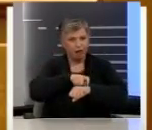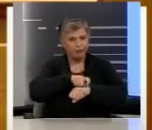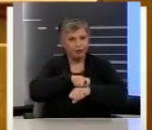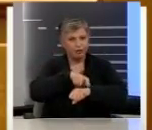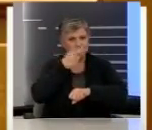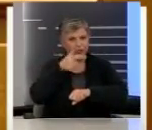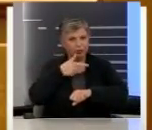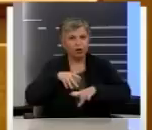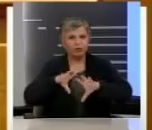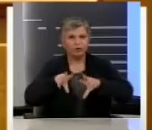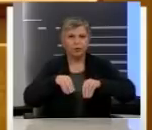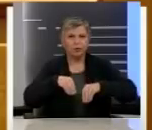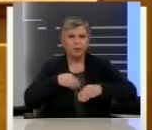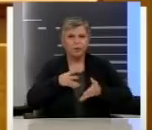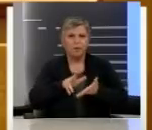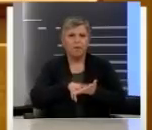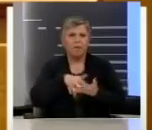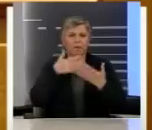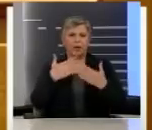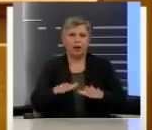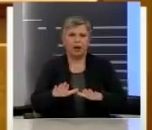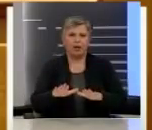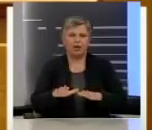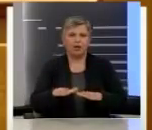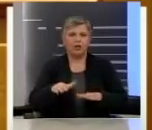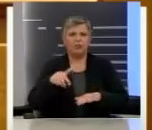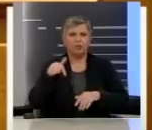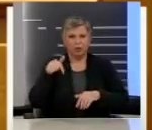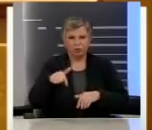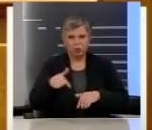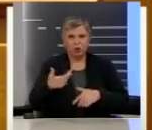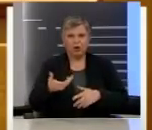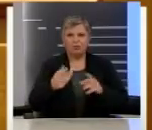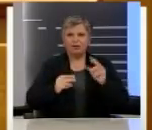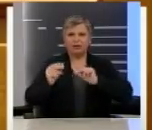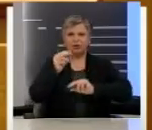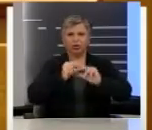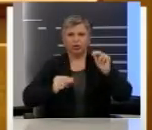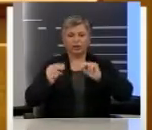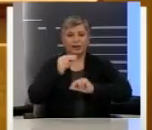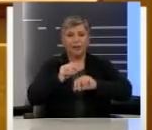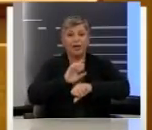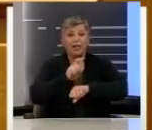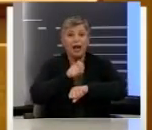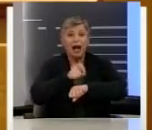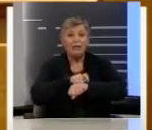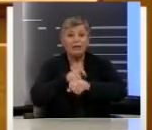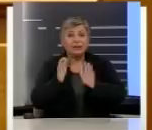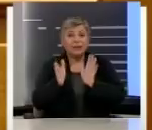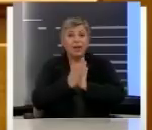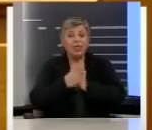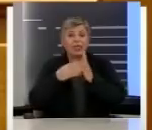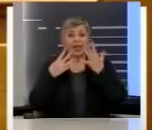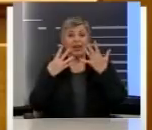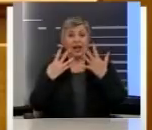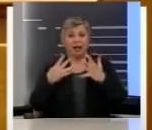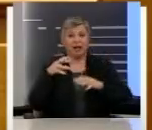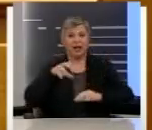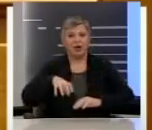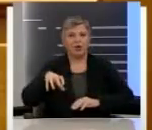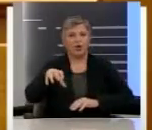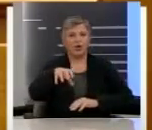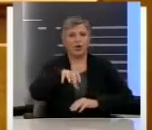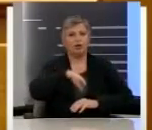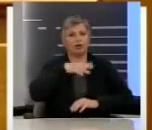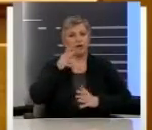εδώ με κάποια ένταση από ό,τι καταλαβαίνω. Και όχι ως αυτονόητο. 19 χώρες. 19 χώρες.